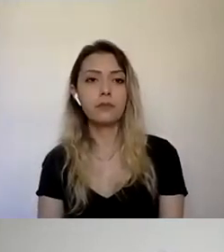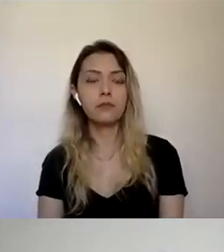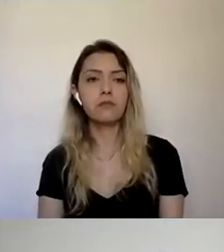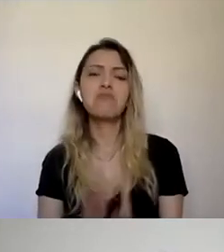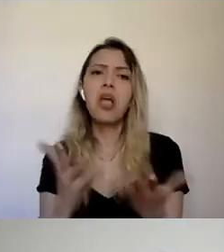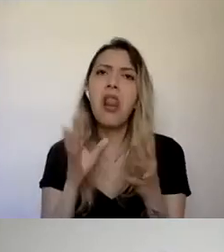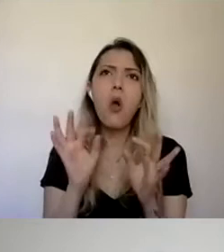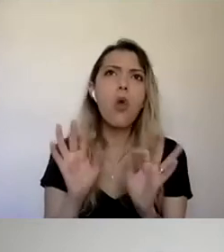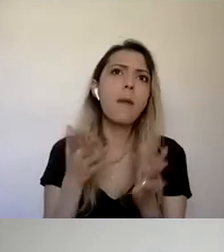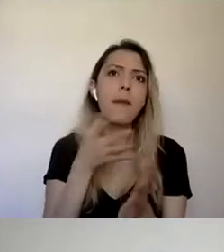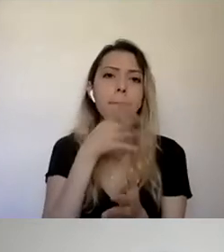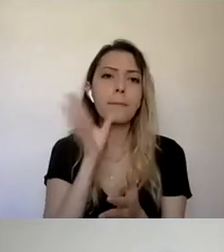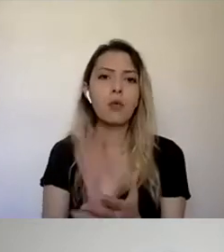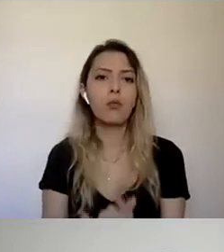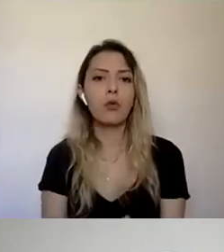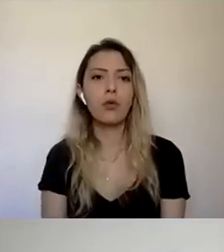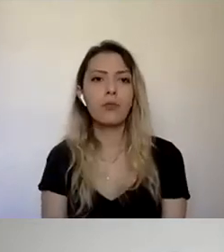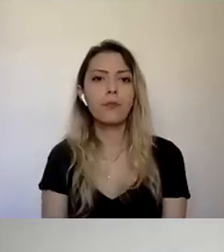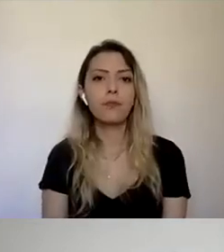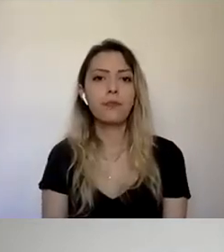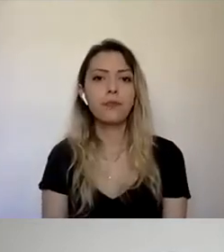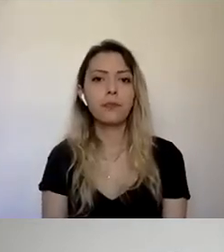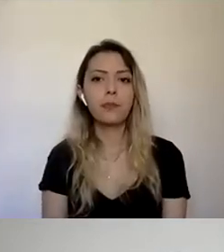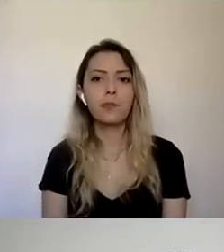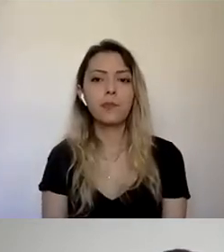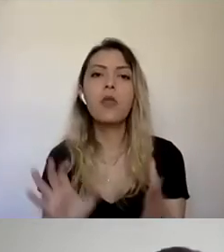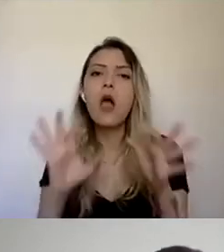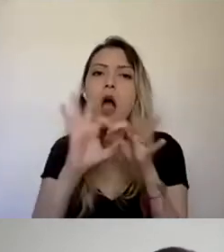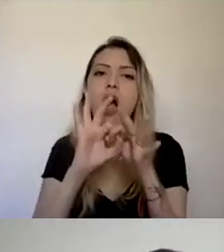ama A platform oluşturmak tam bir